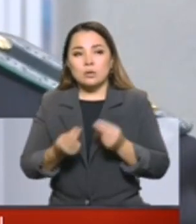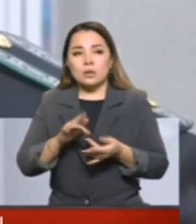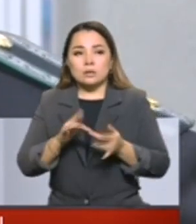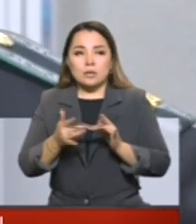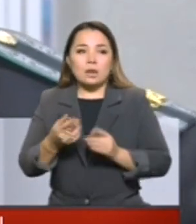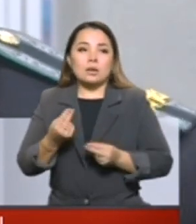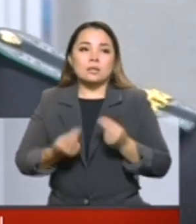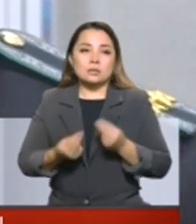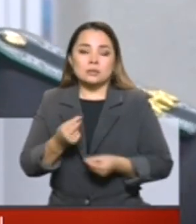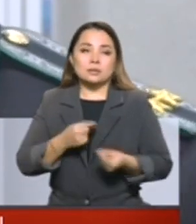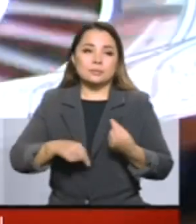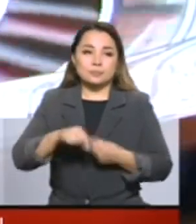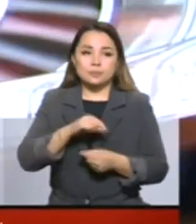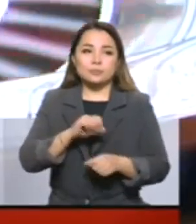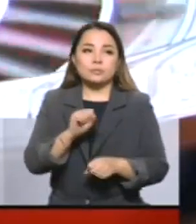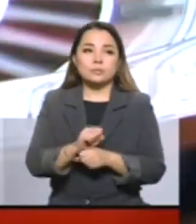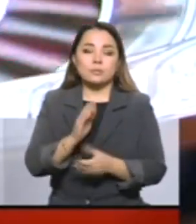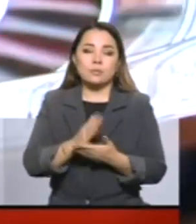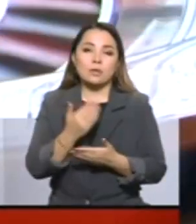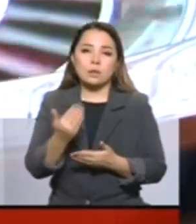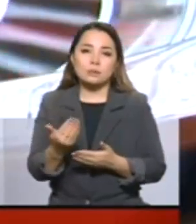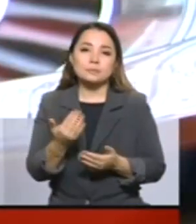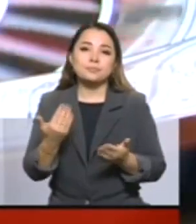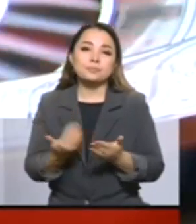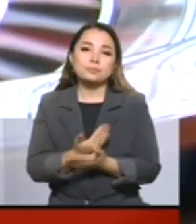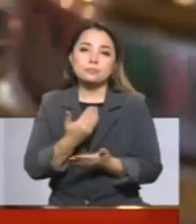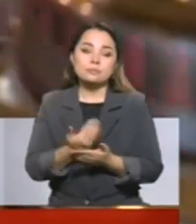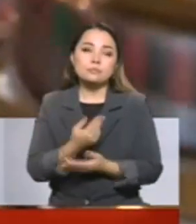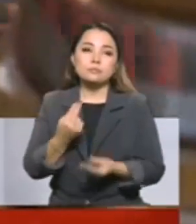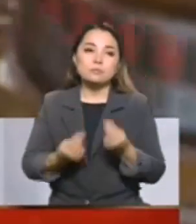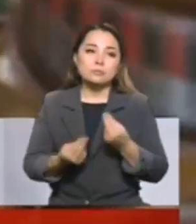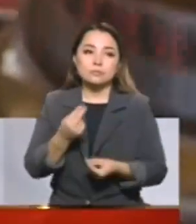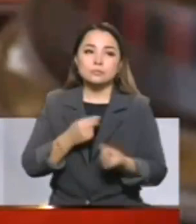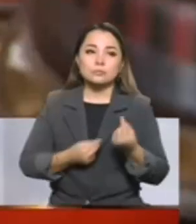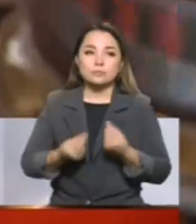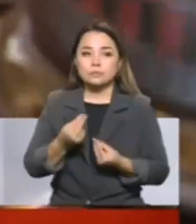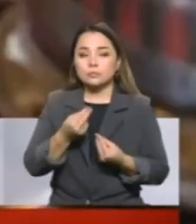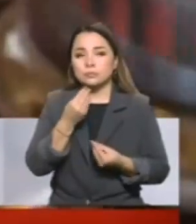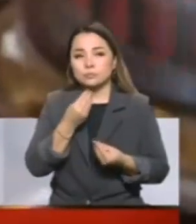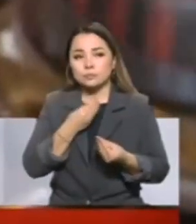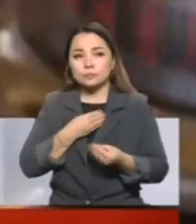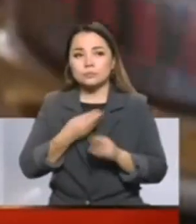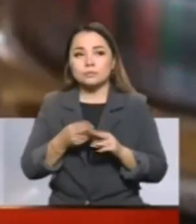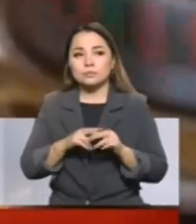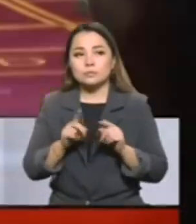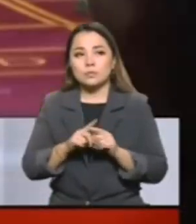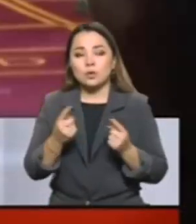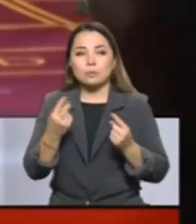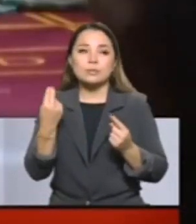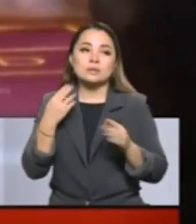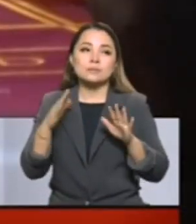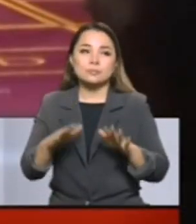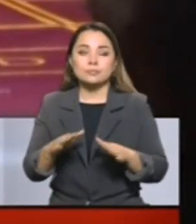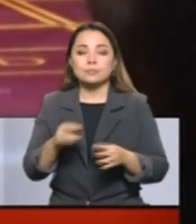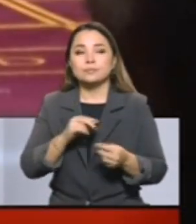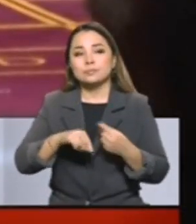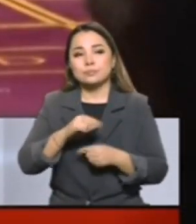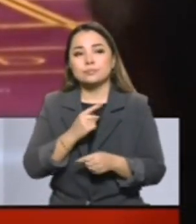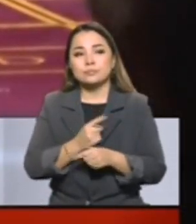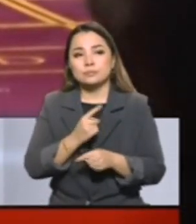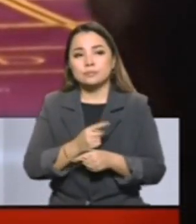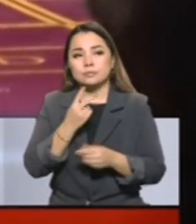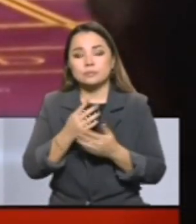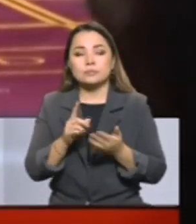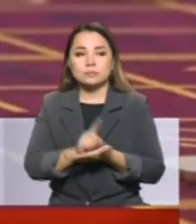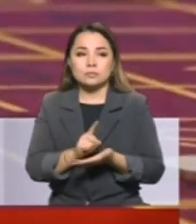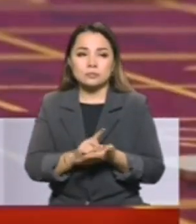ғой, соны тоқтаттық. Жаһанның алып мемлекеттерде құмар ойынның жетегінде. Ұлыбритания үкіметі жақында букмекерлік компаниялар үшін жаңа салық